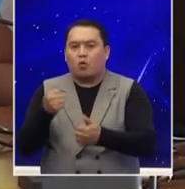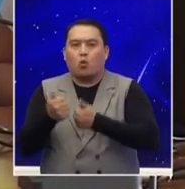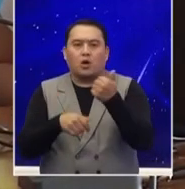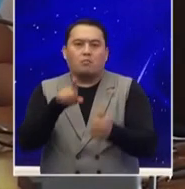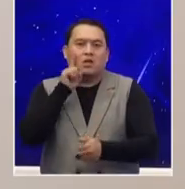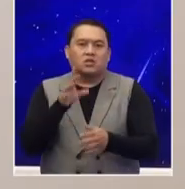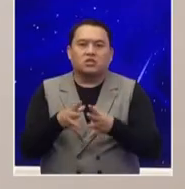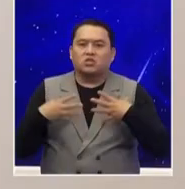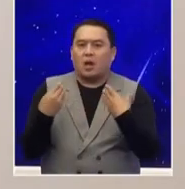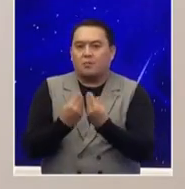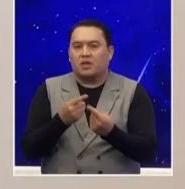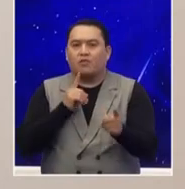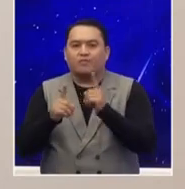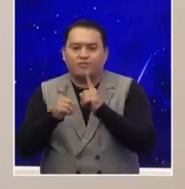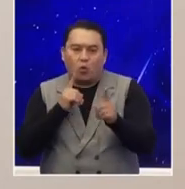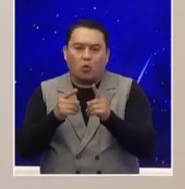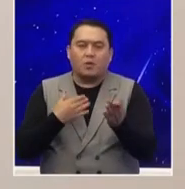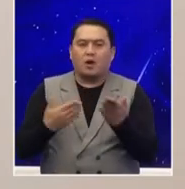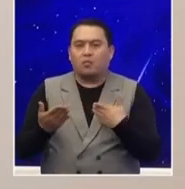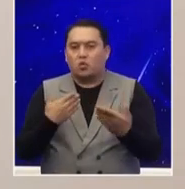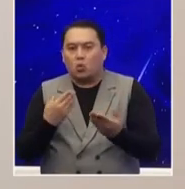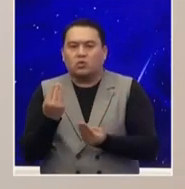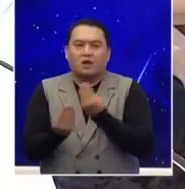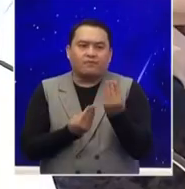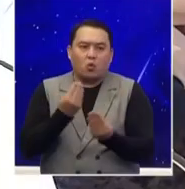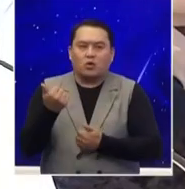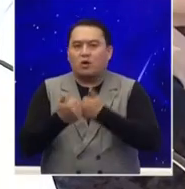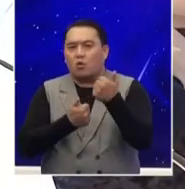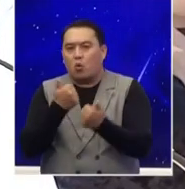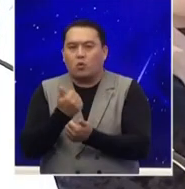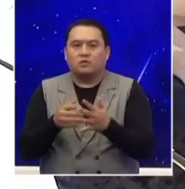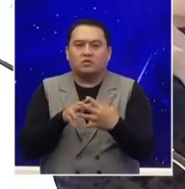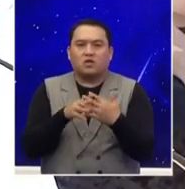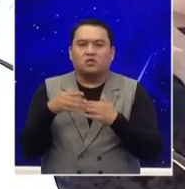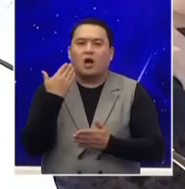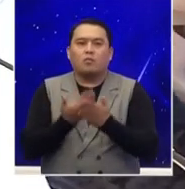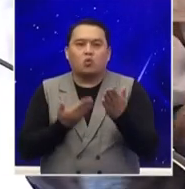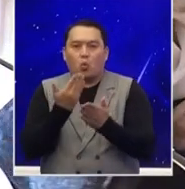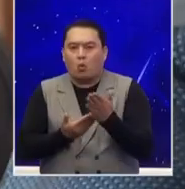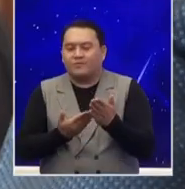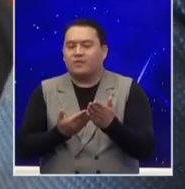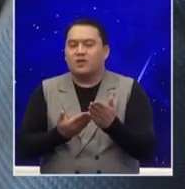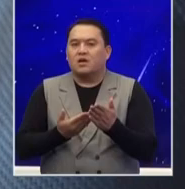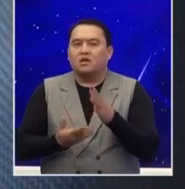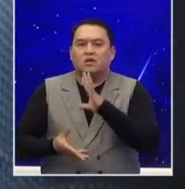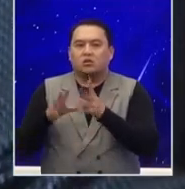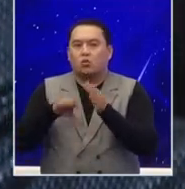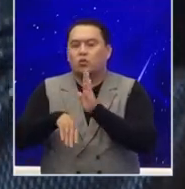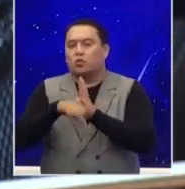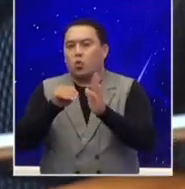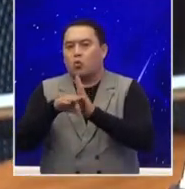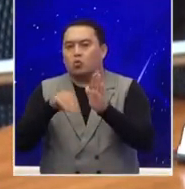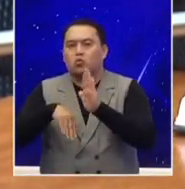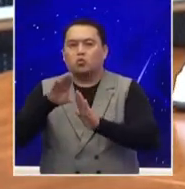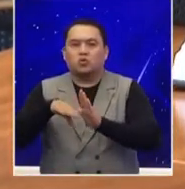молодых семей семинары и форумы а также опрос среди жить и и сельских округов по итогам которого выбраны лучшие